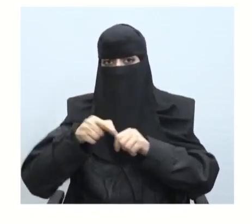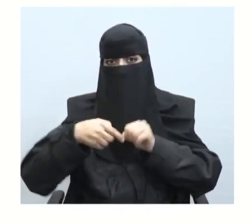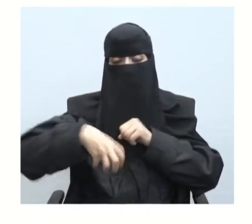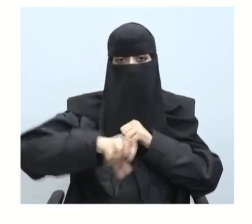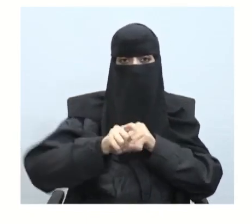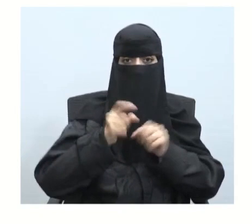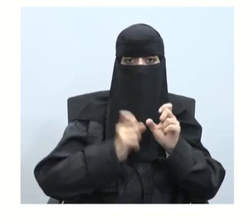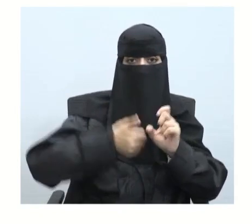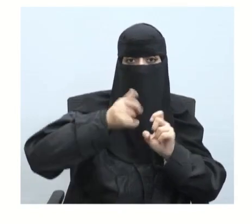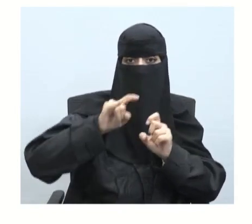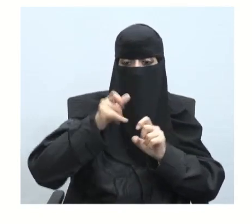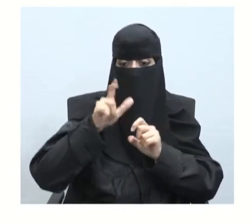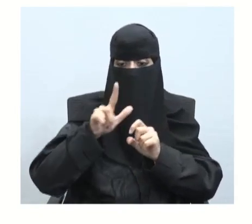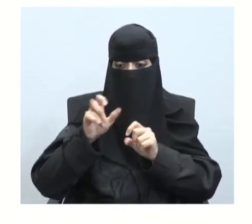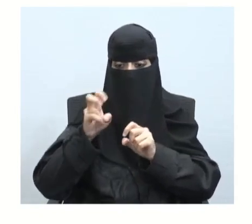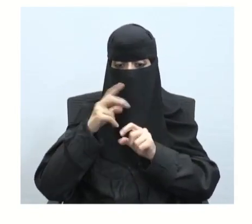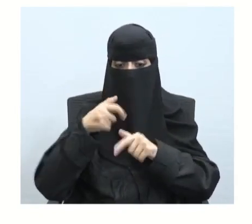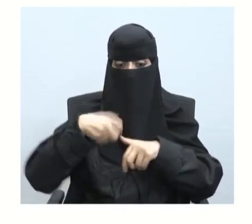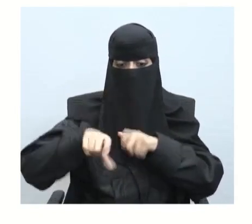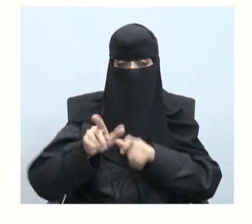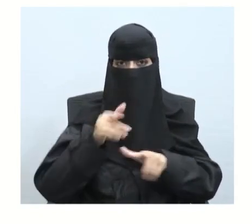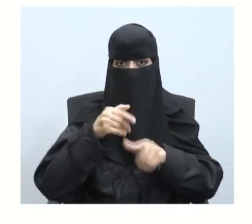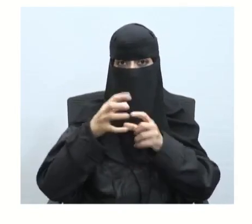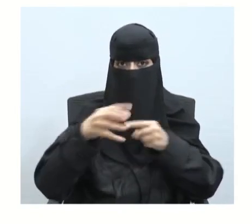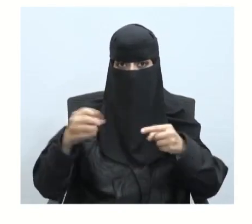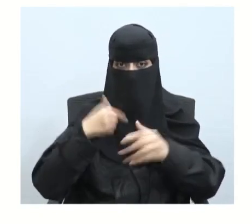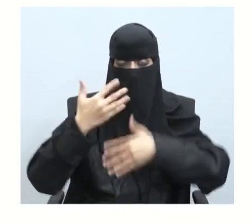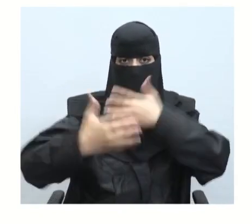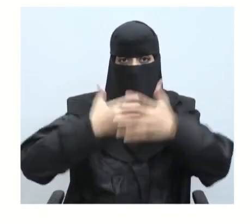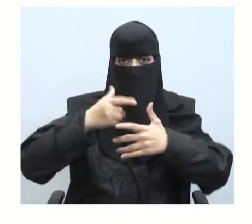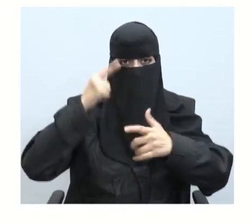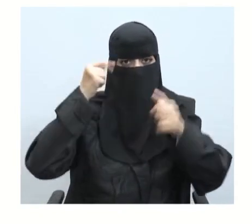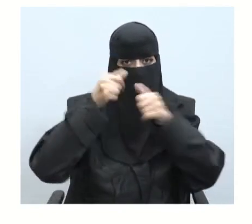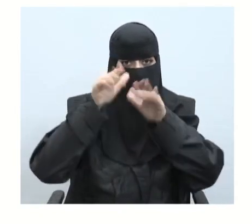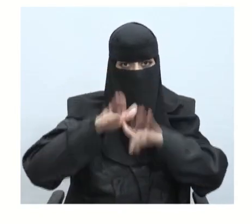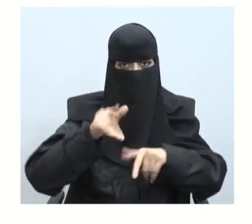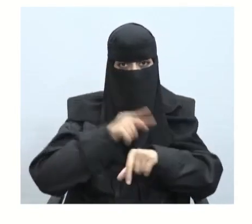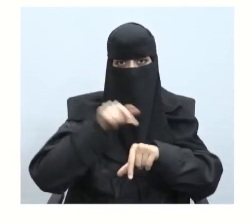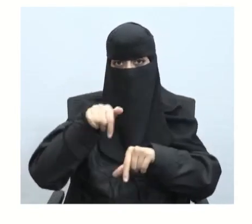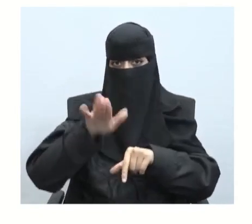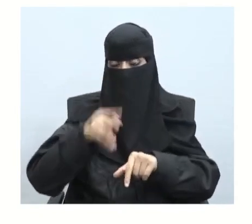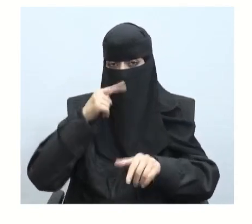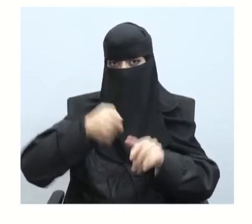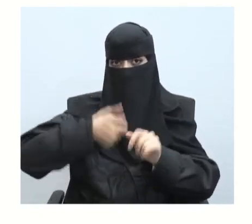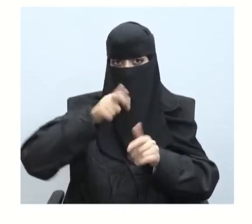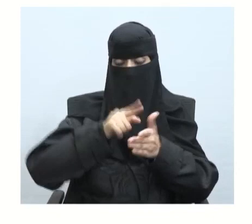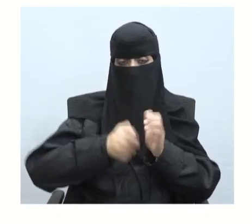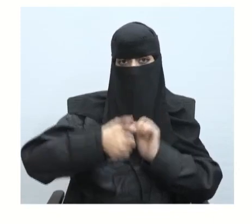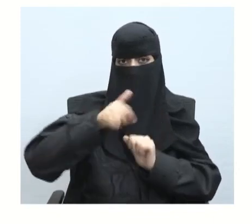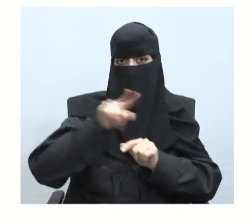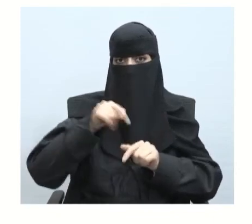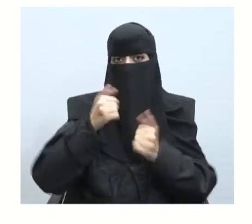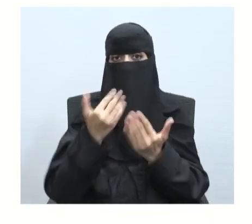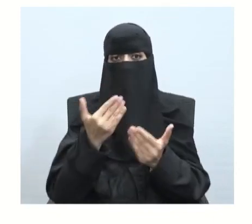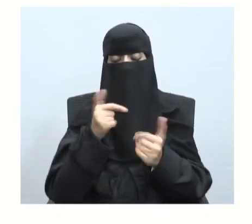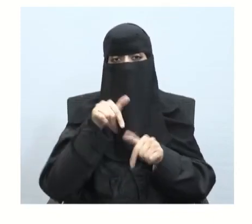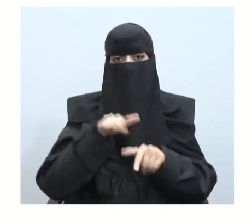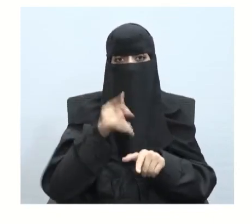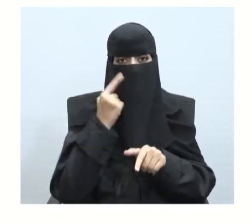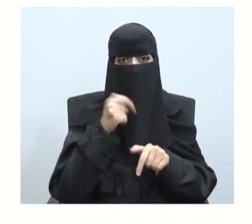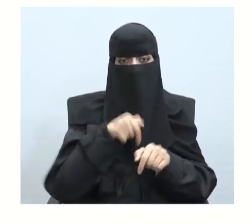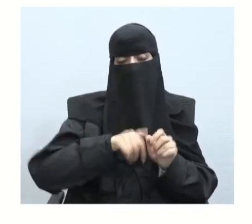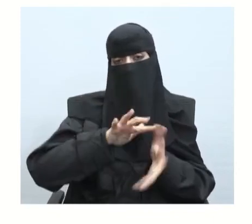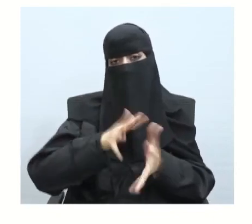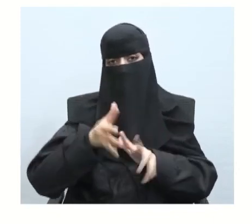الاله كذلك من ناحيه فقدان الطاقه وذكرت وقتها ان الاله المثاليه لا وجود لها في الحياه